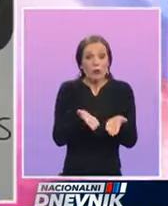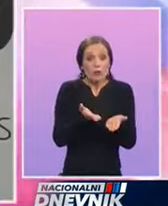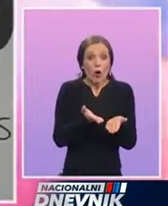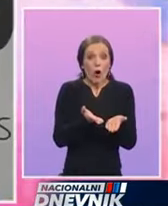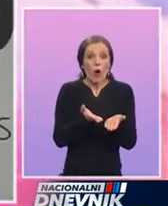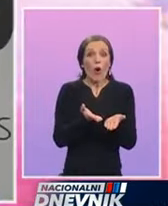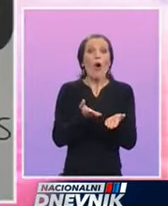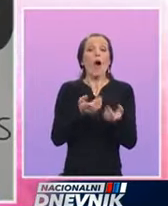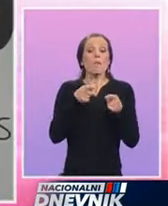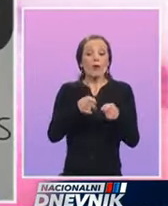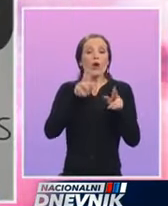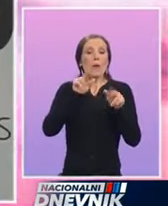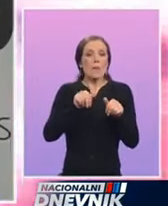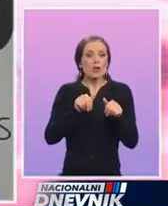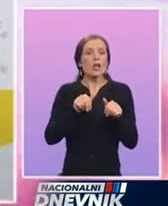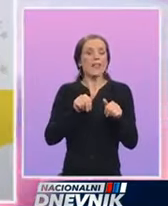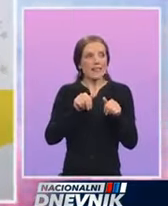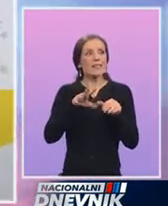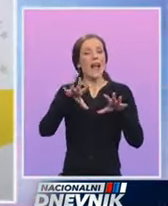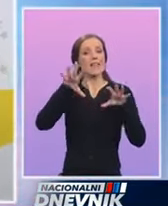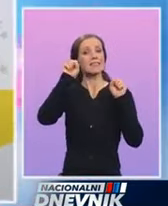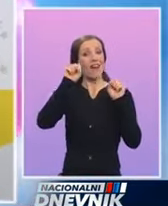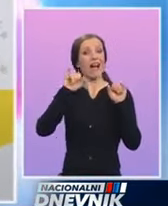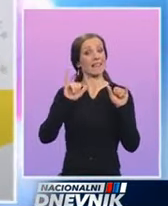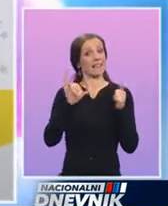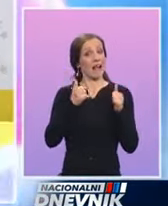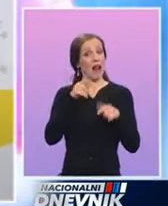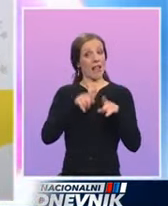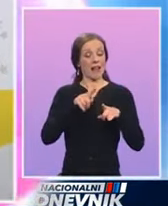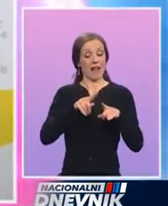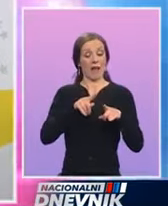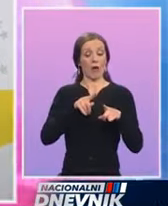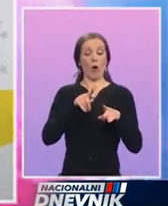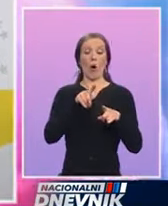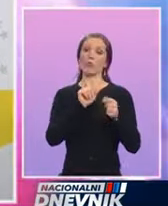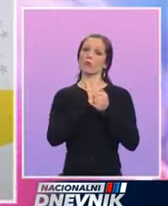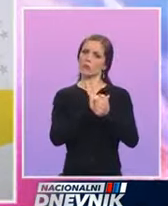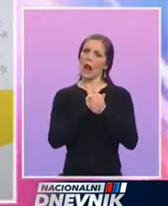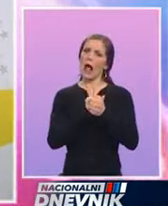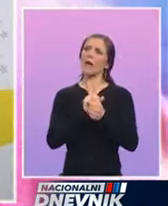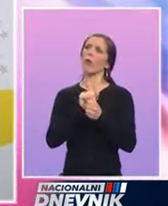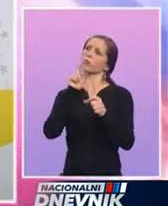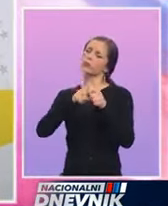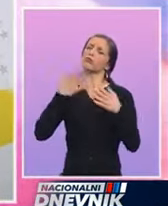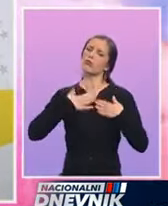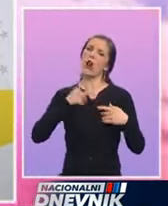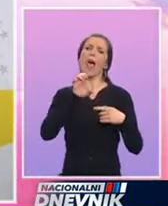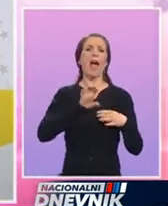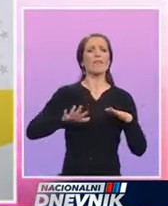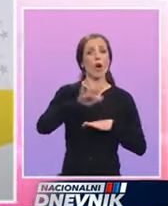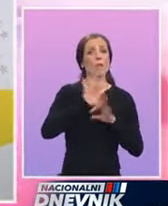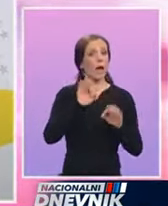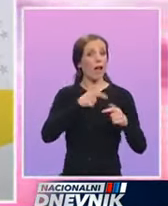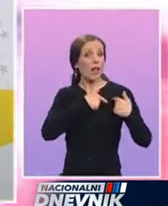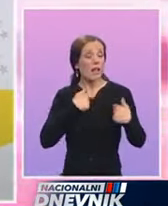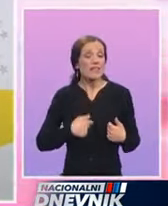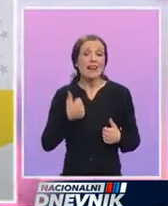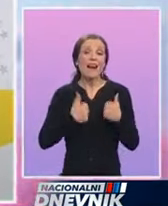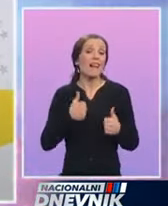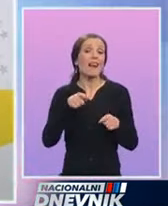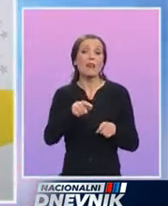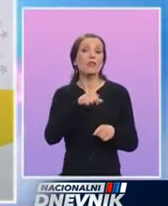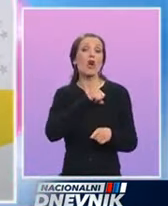po čemu se može razabrati da li je neko u svojim zalaganjima za evropeizaciju Srbije iskren ili je to samo